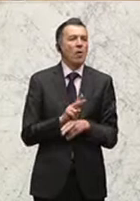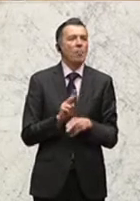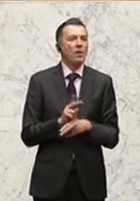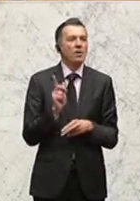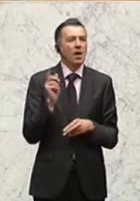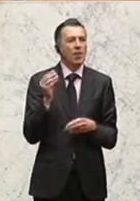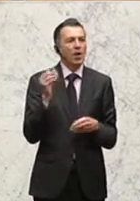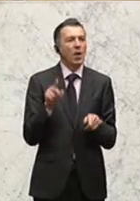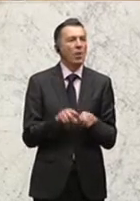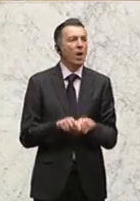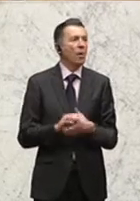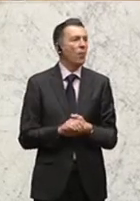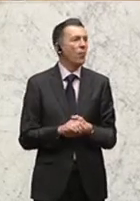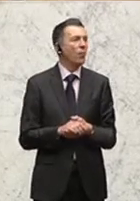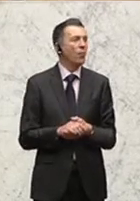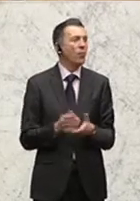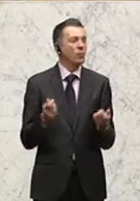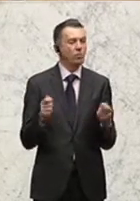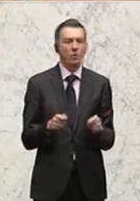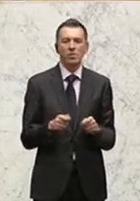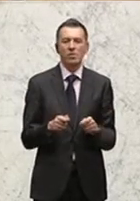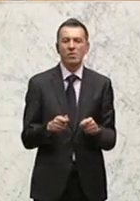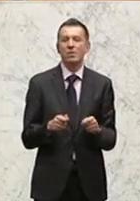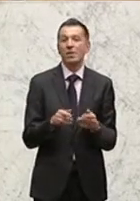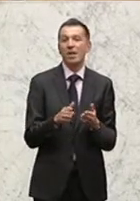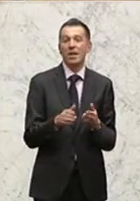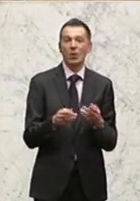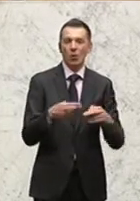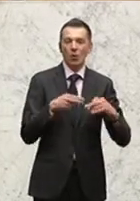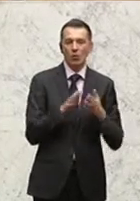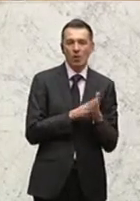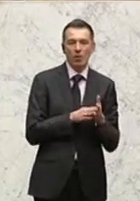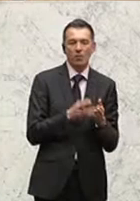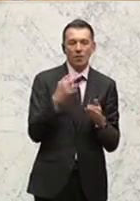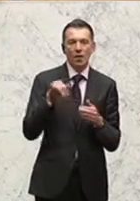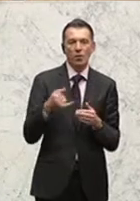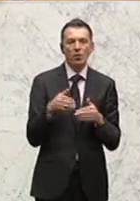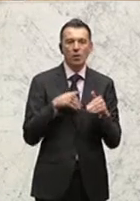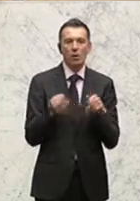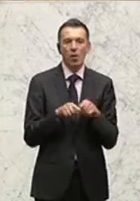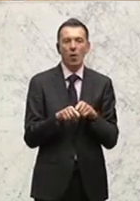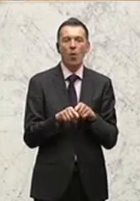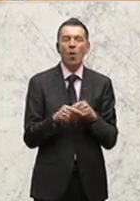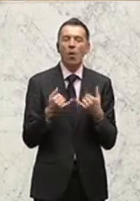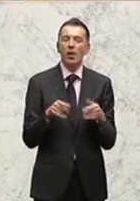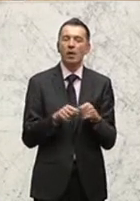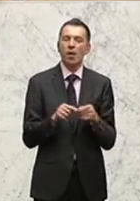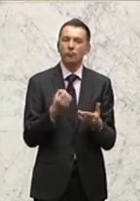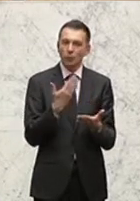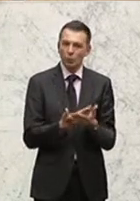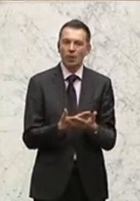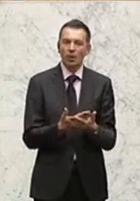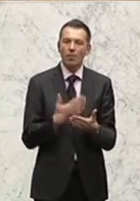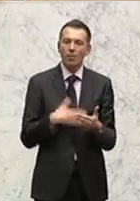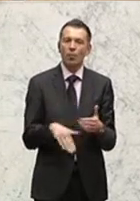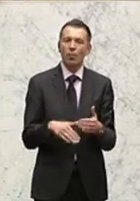aber ich glaube, um zu schließen mit dem ich begonnen habe, der Herr Justizminister, und das hat er heute auch wieder bekannt, er möchte auf